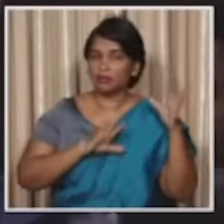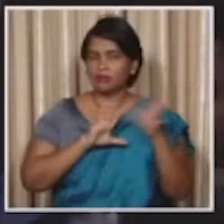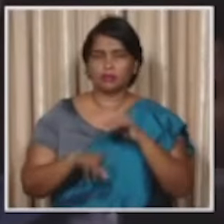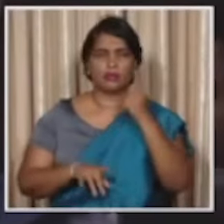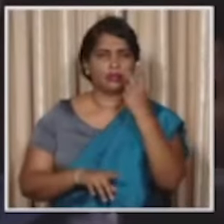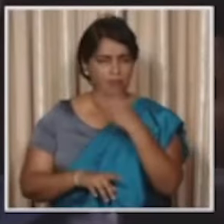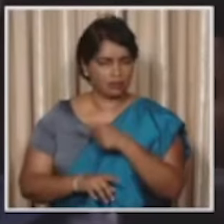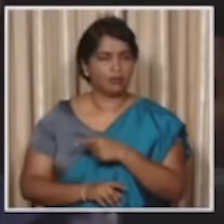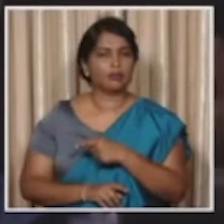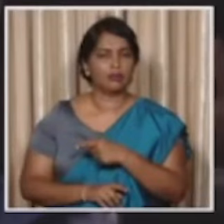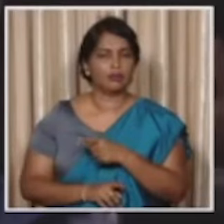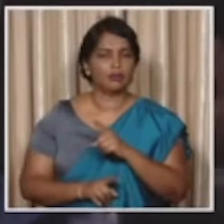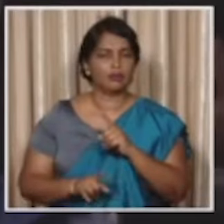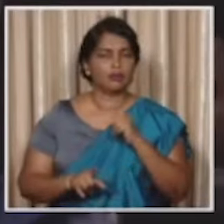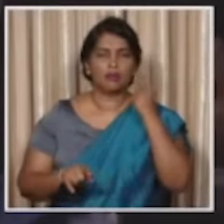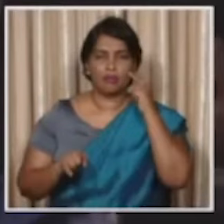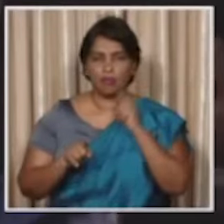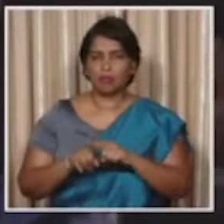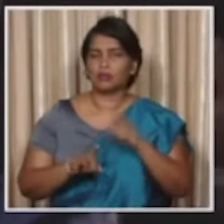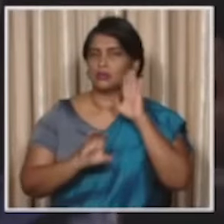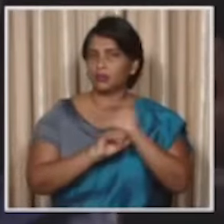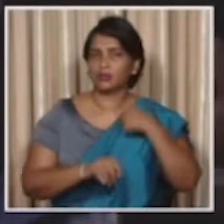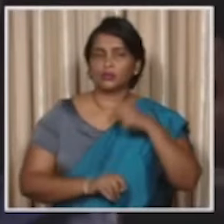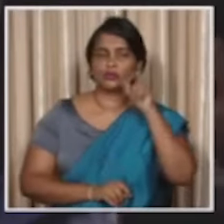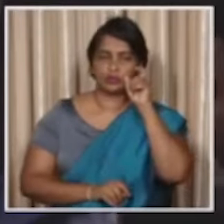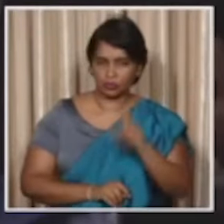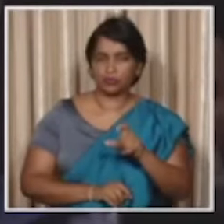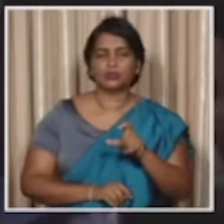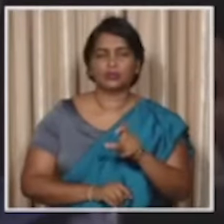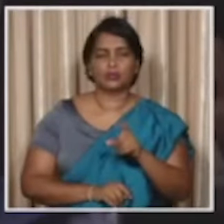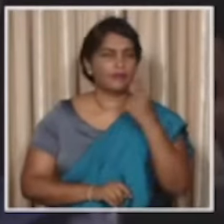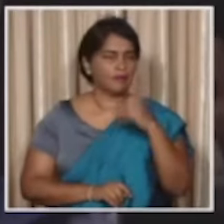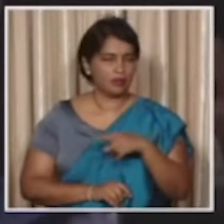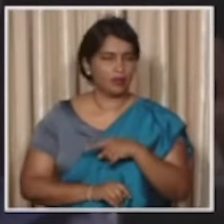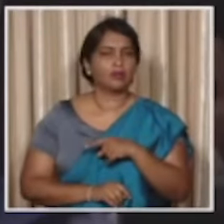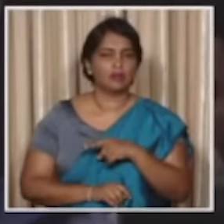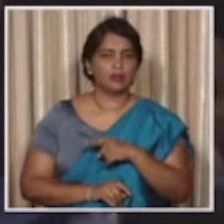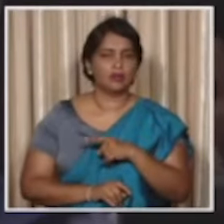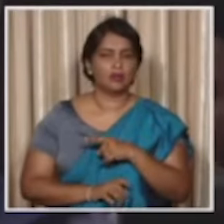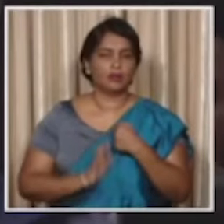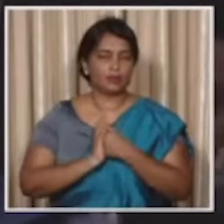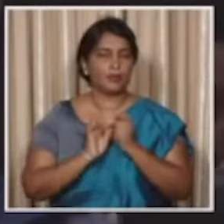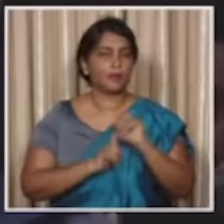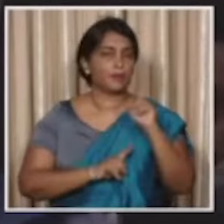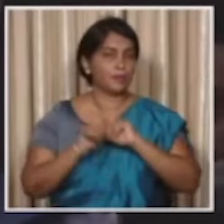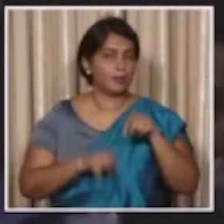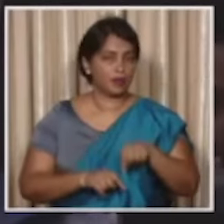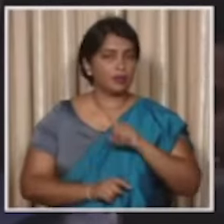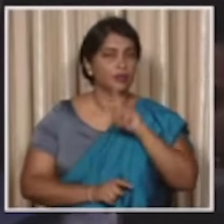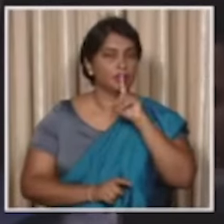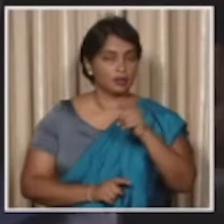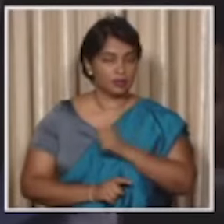දෙනෙකුත් මේ කතිකාව ඉදිරිපත් කරනවා අපි දැක්කා. ඒ නිසා මේ උත්තරදී සභාවේදී මම මතක් කරන්න කැමතියි